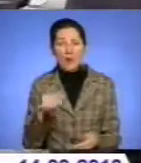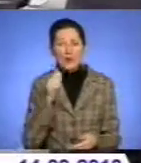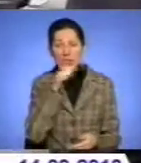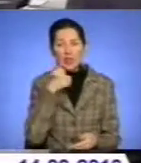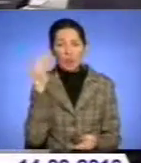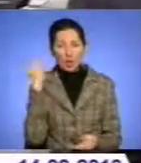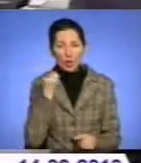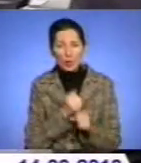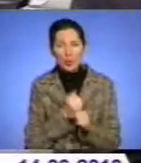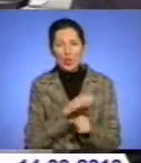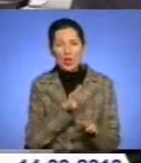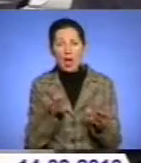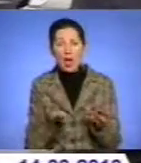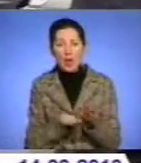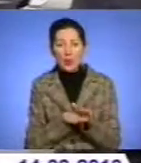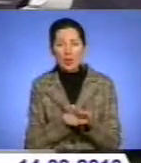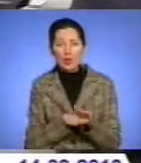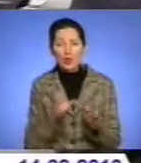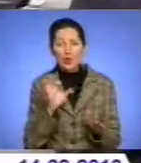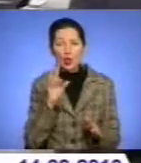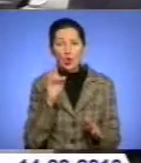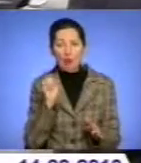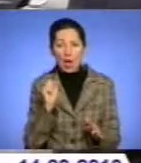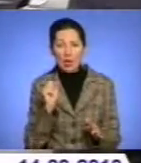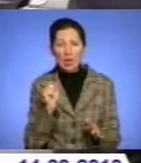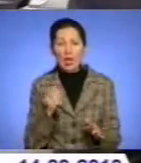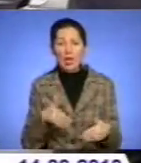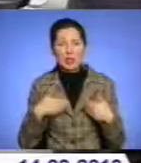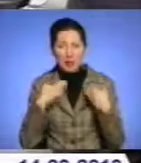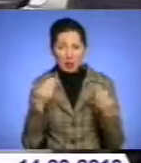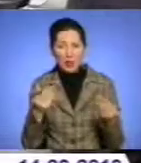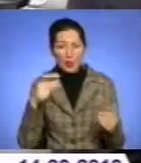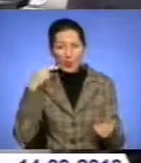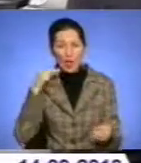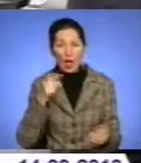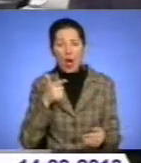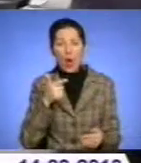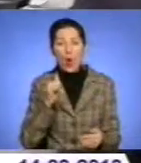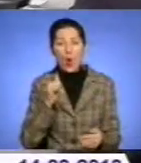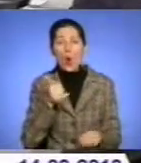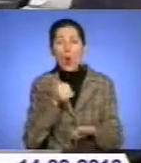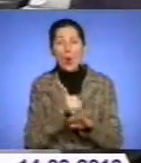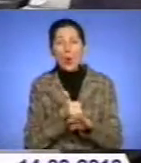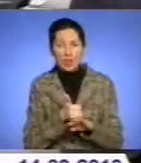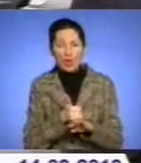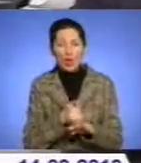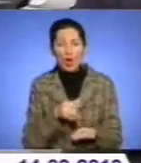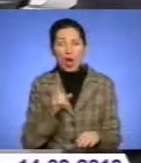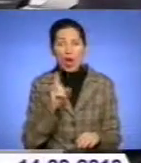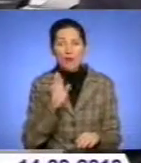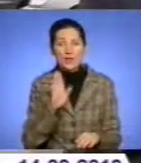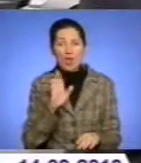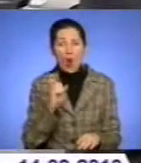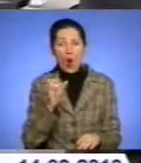під покровою соціальних ініціатив президента. А губернатор Антон Антонович Хоптян, який доручив мені сьогодні виконати цю